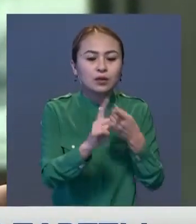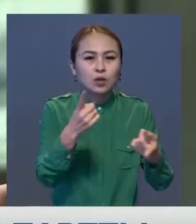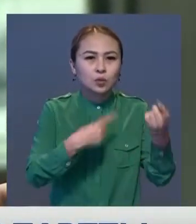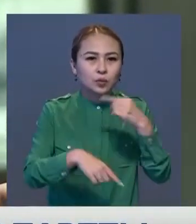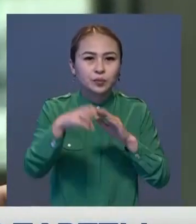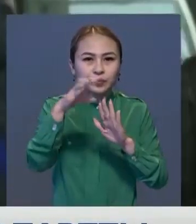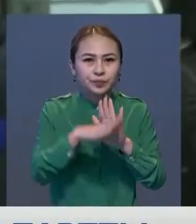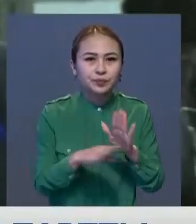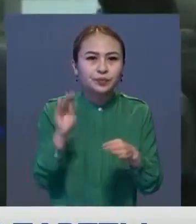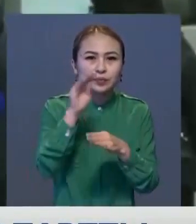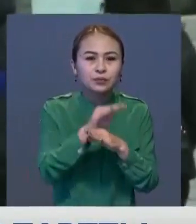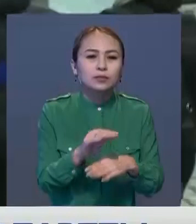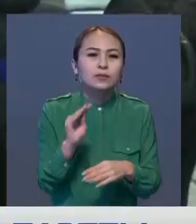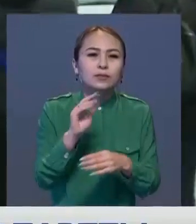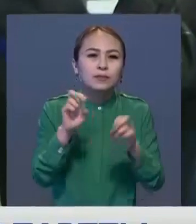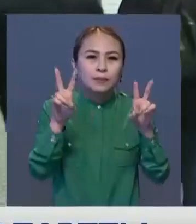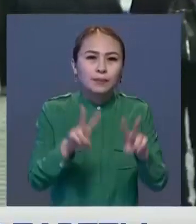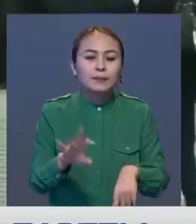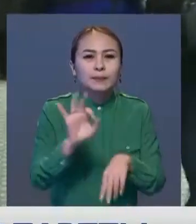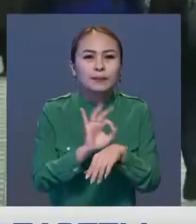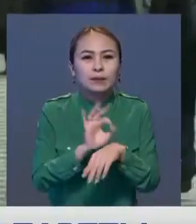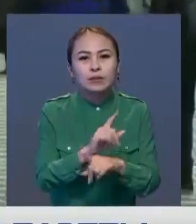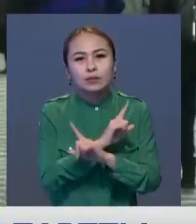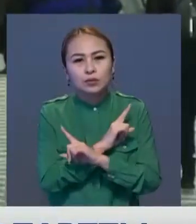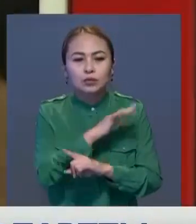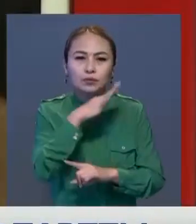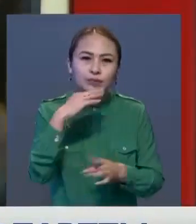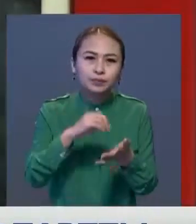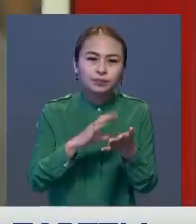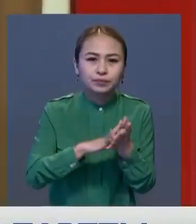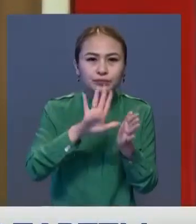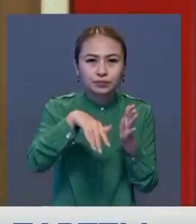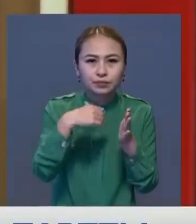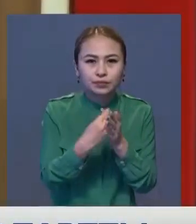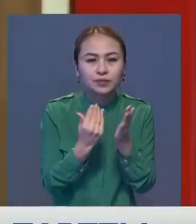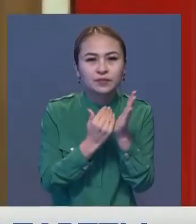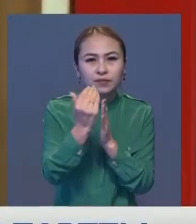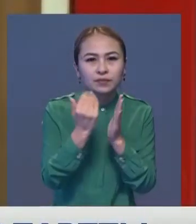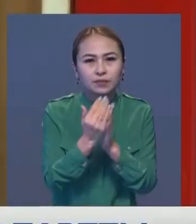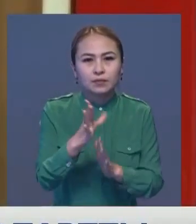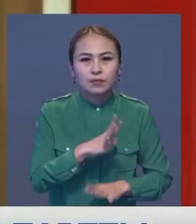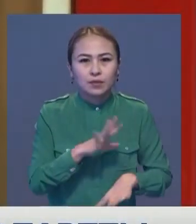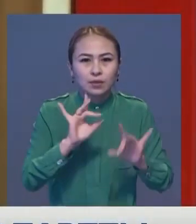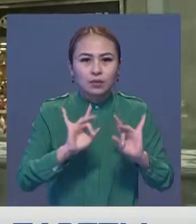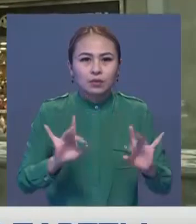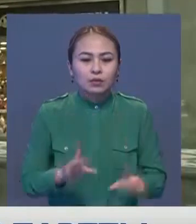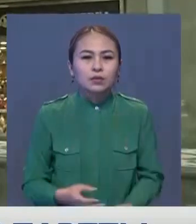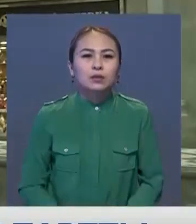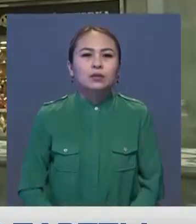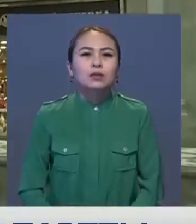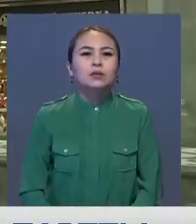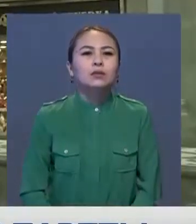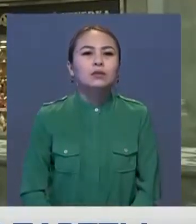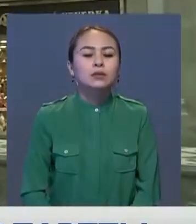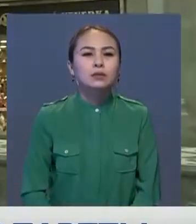қайта ушығуына әсер етті. Оған қоса мамандар аурудың өлім жітім көрсеткіші әлі де болса жоғары деңгейде екенін алға тартып.